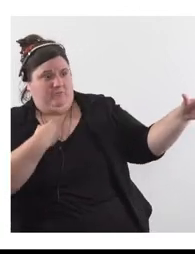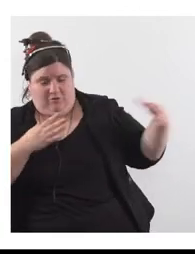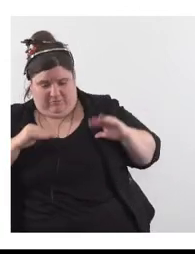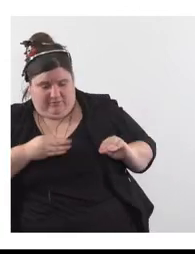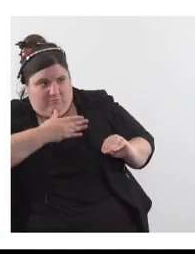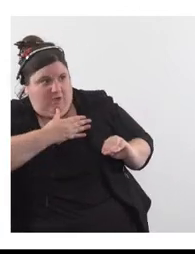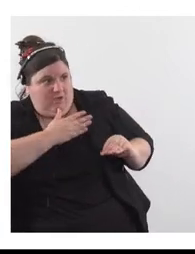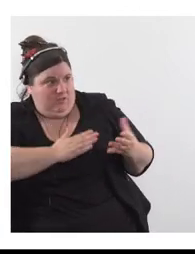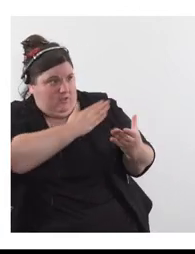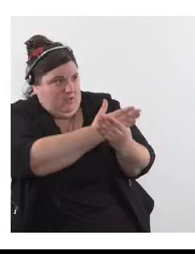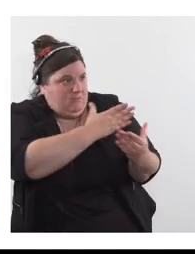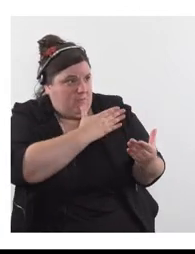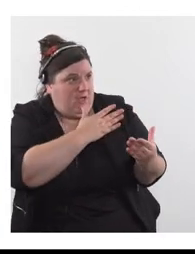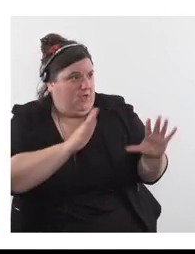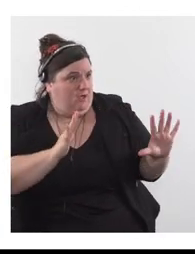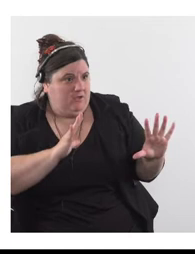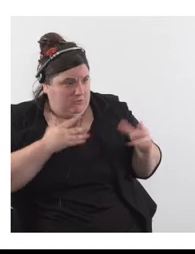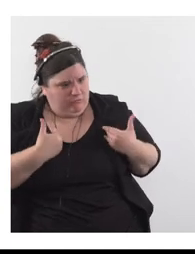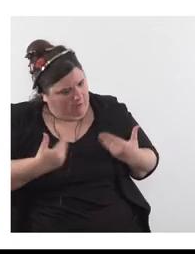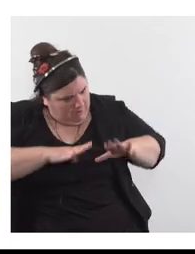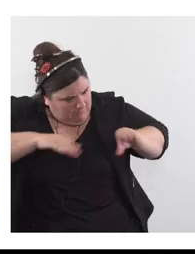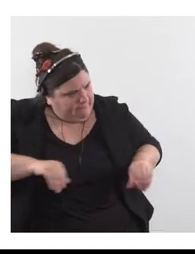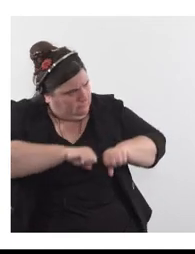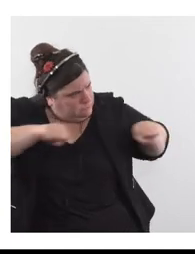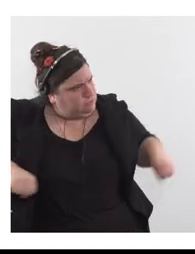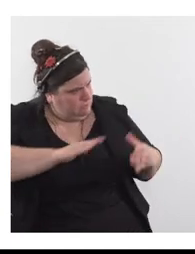Nous sommes évidemment d'accord. Steven.